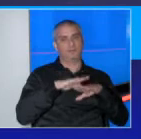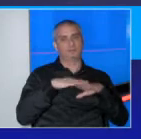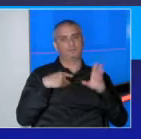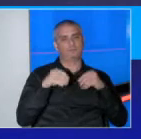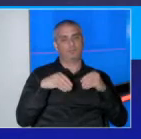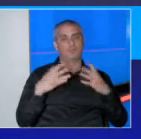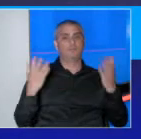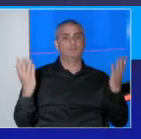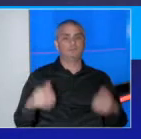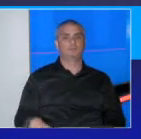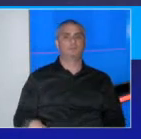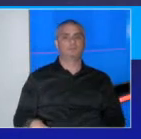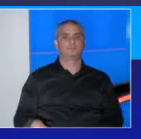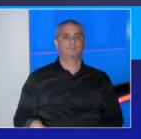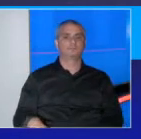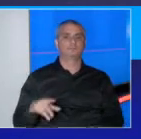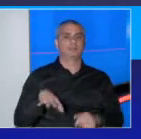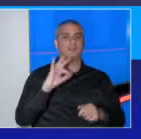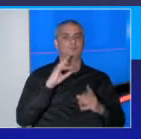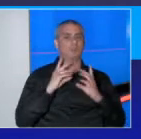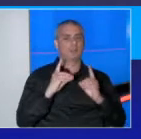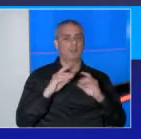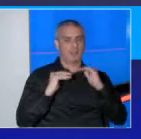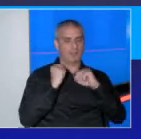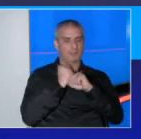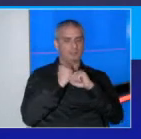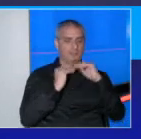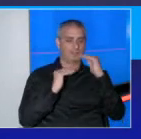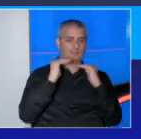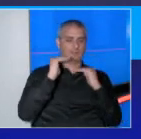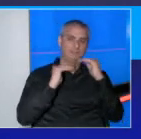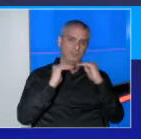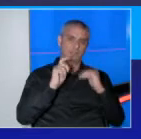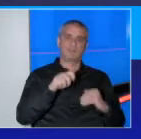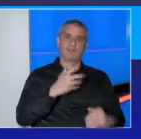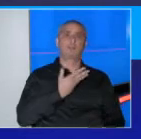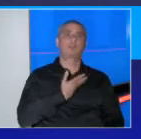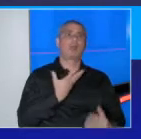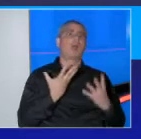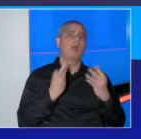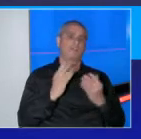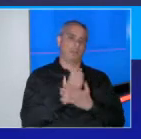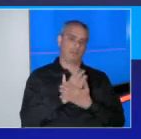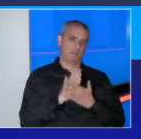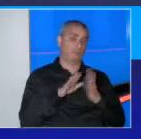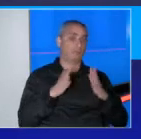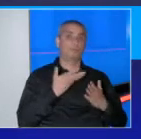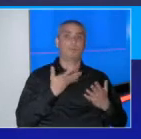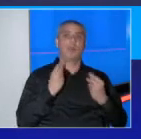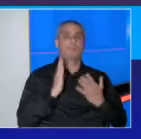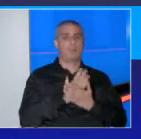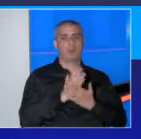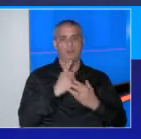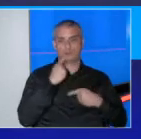בסוף. צריכים למצוא את הדרך לאזן בקבלת החלטות, והכנסת מקבלת הרבה מאוד החלטות, הממשלה מקבלת הרבה מאוד